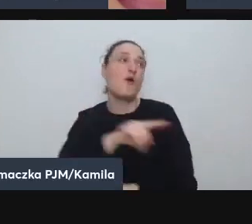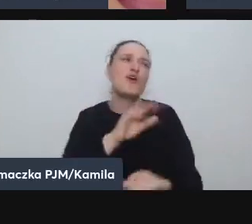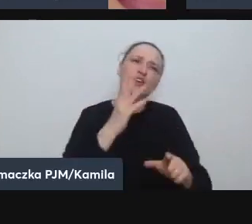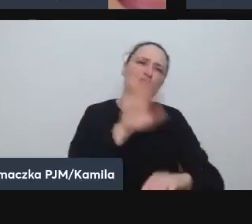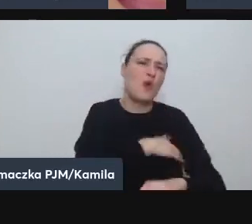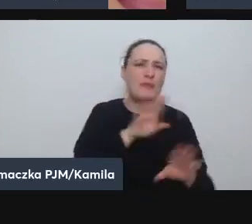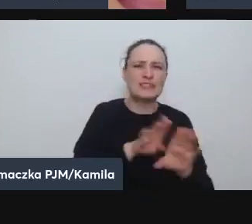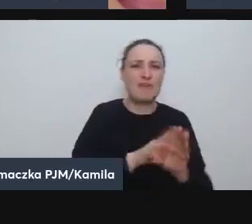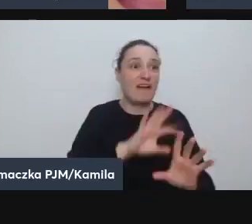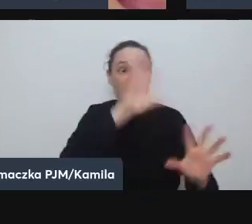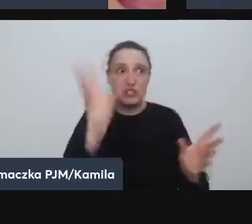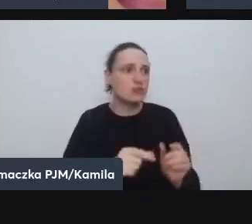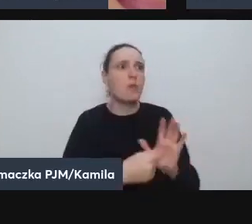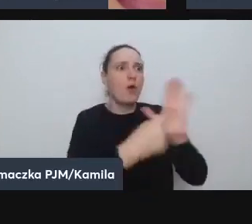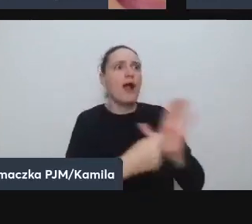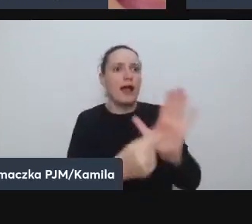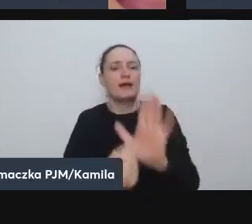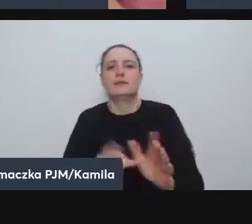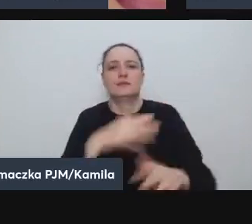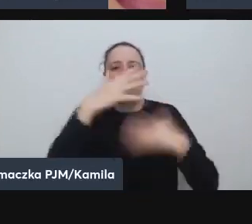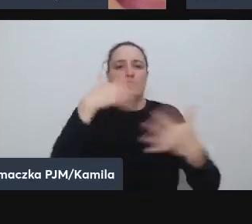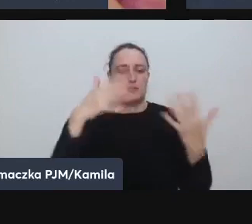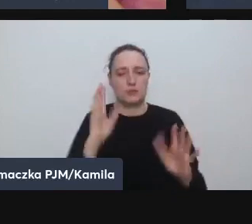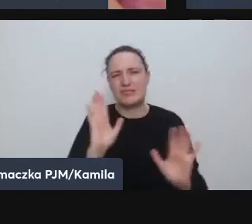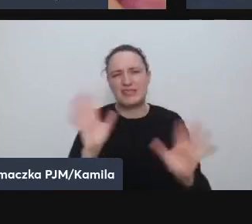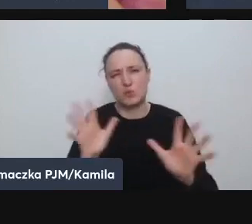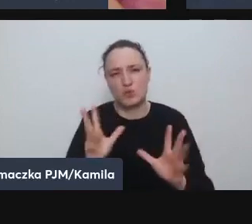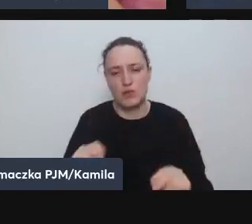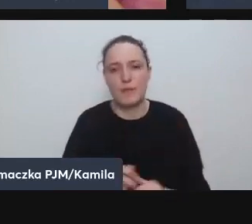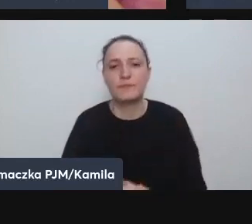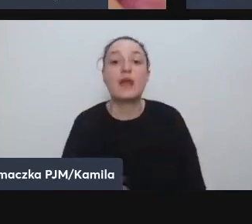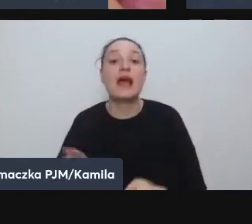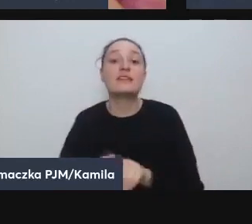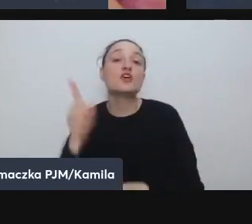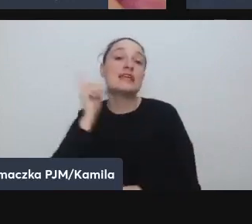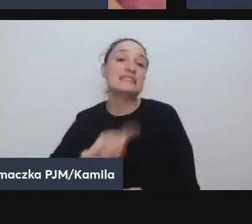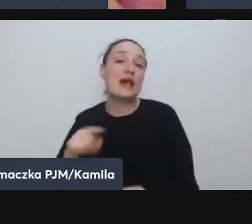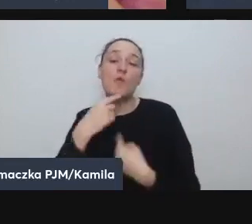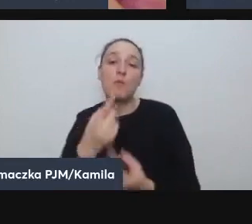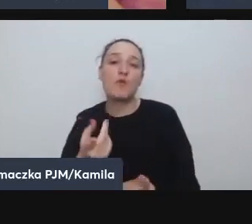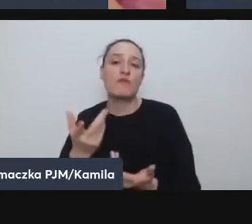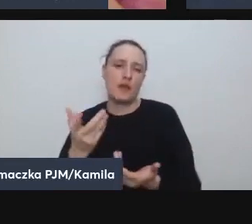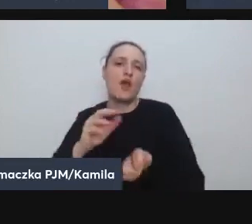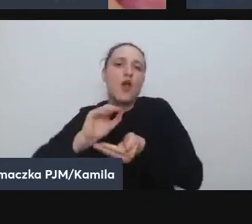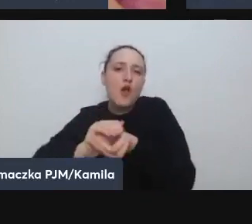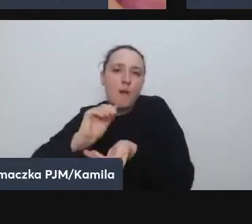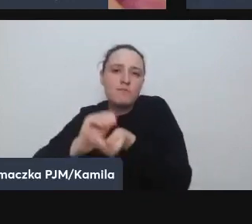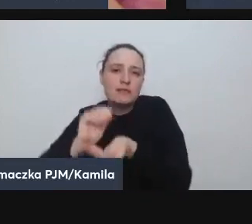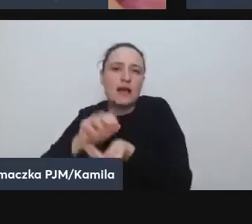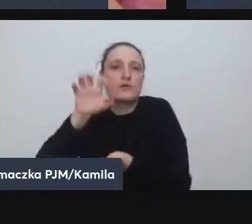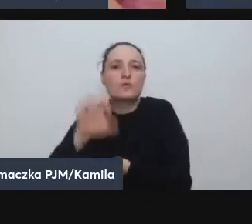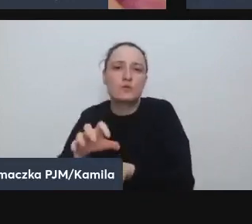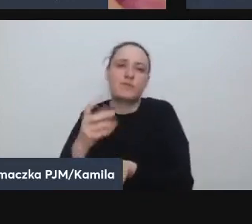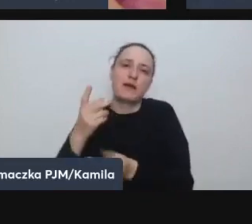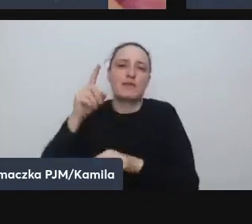pomiesza, więc też takie rzeczy. No i wspominam też raczej w liceum o gąbkach menstruacyjnych, tych takich tak zwanych